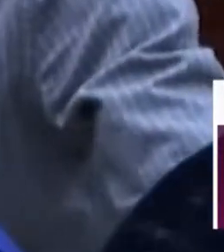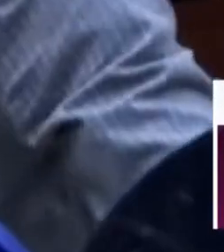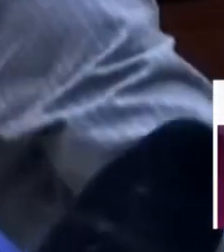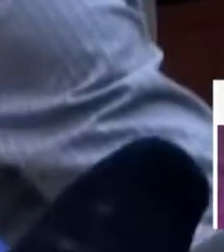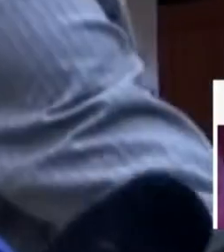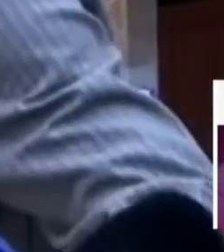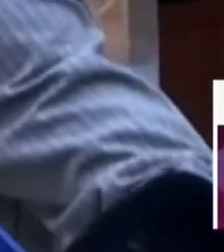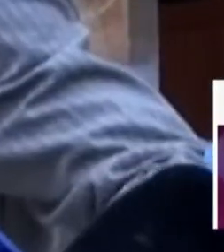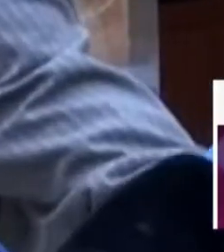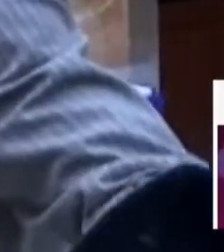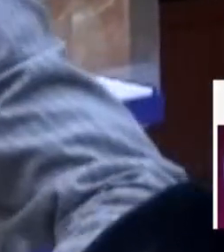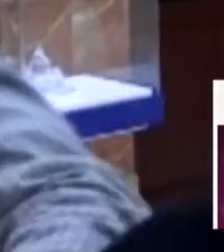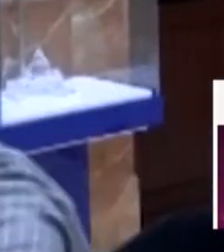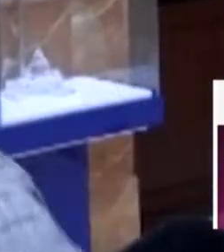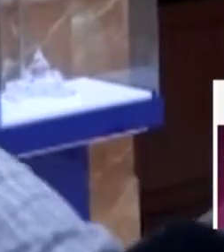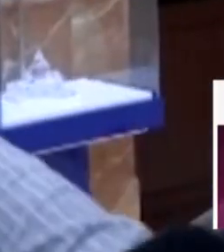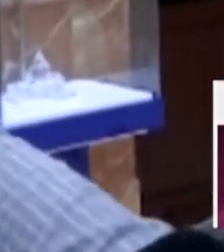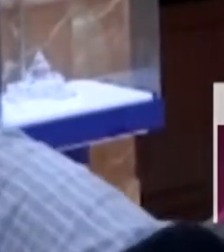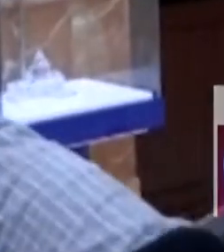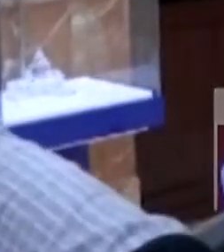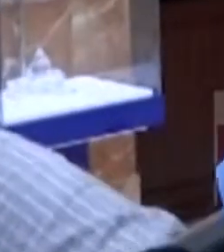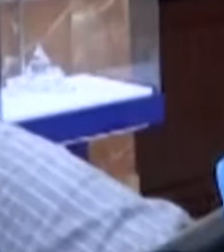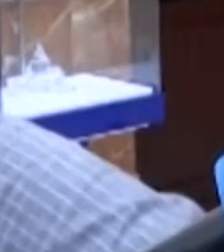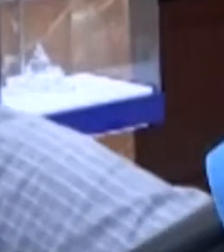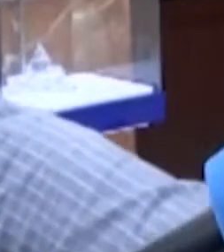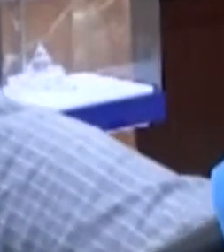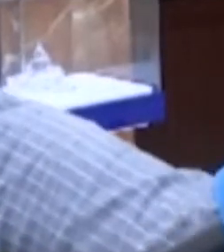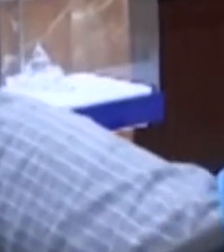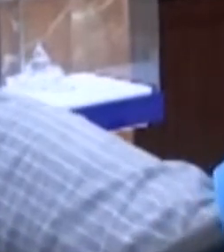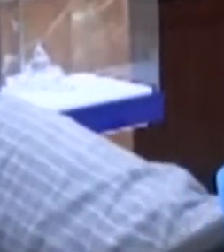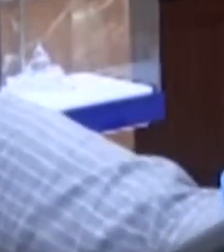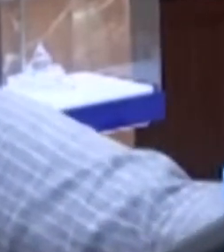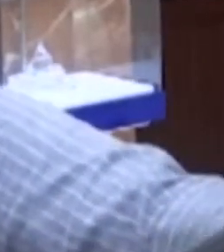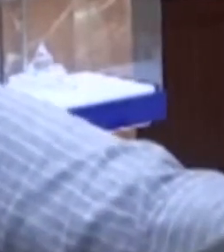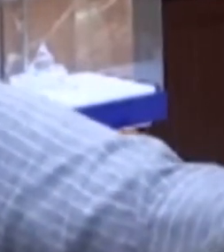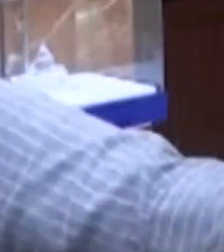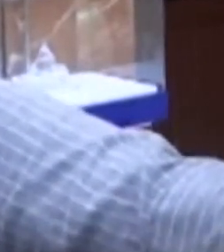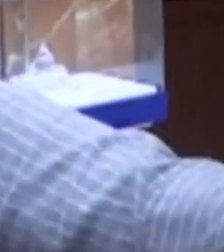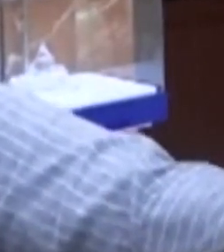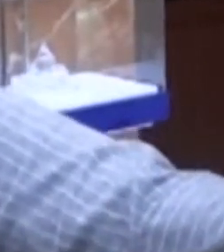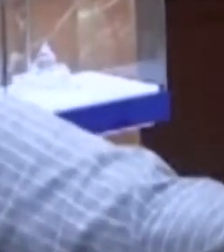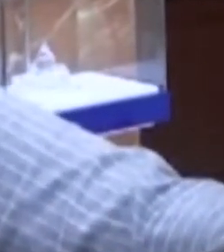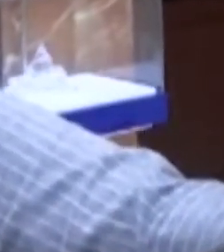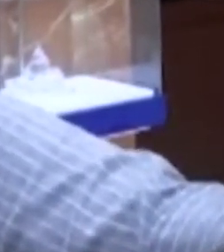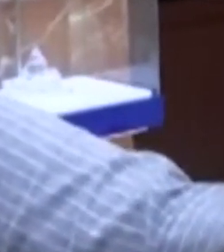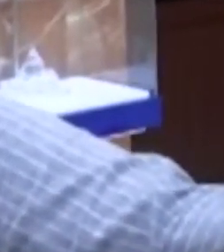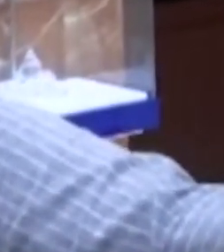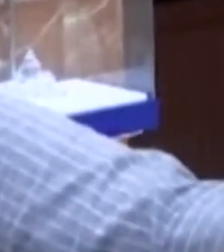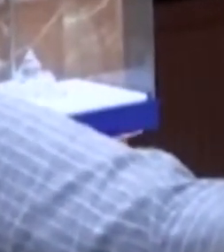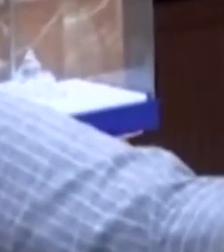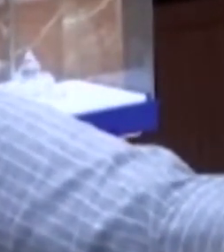біздің ең ірі экономикалық сауда және экономикалық серіктестеріміздің бірі, Украинада